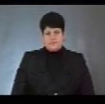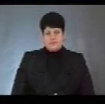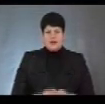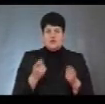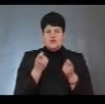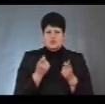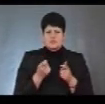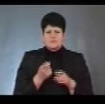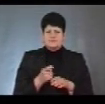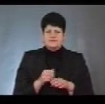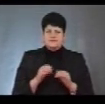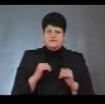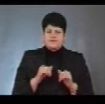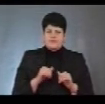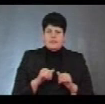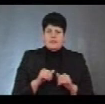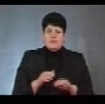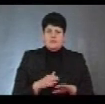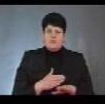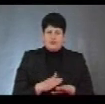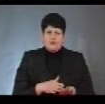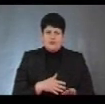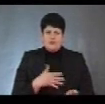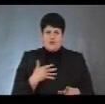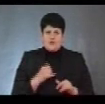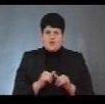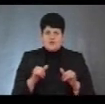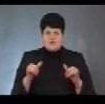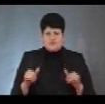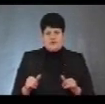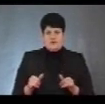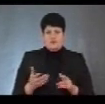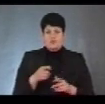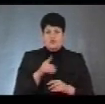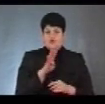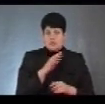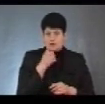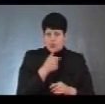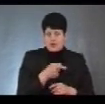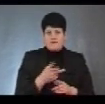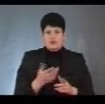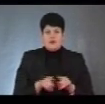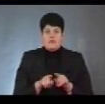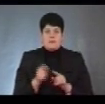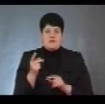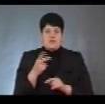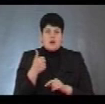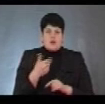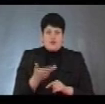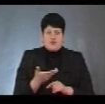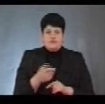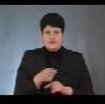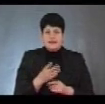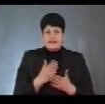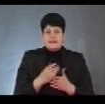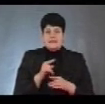помаліше розвиваються. Наприклад, якщо Андрій від 4 роки, я його сприймаю як 1,5-2-річну дитину. На мою думку, такі дітки приходять у цей світ для того,